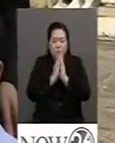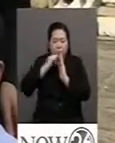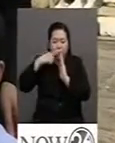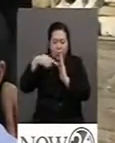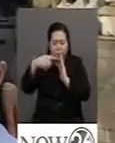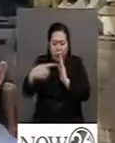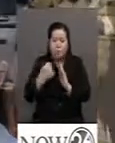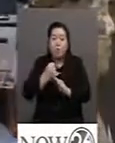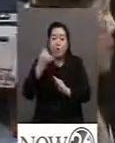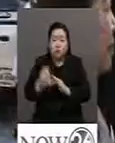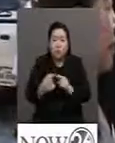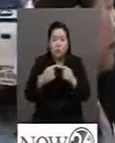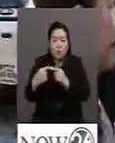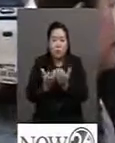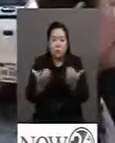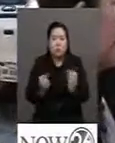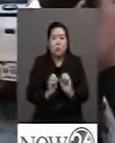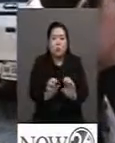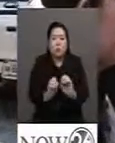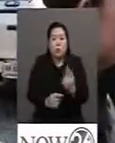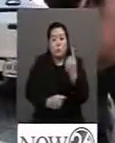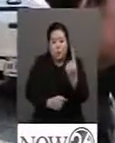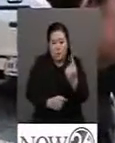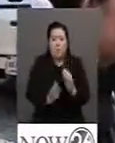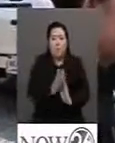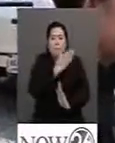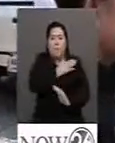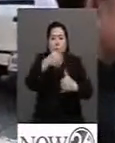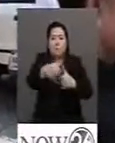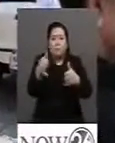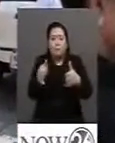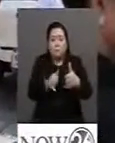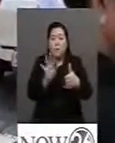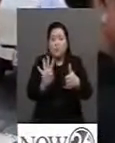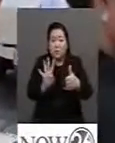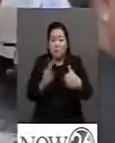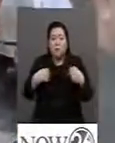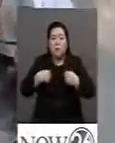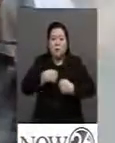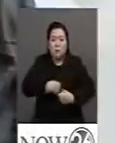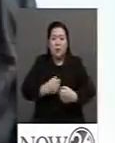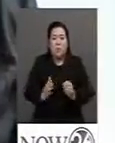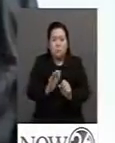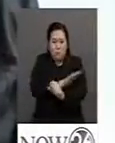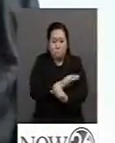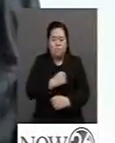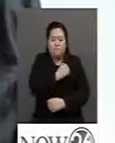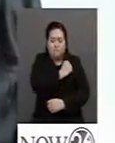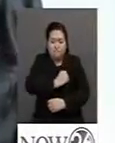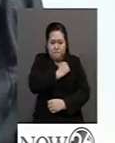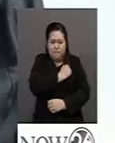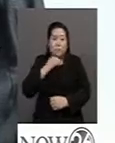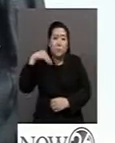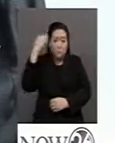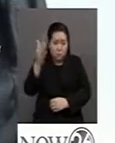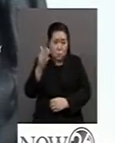บมีพระธรรมเทศนากัน1พระ4รูปสวดพระธรรมคาถาแต่งกายเครื่องแบบเต็มยศไว้ทุกข์และในวันเส